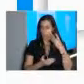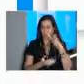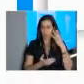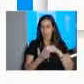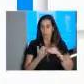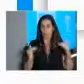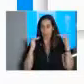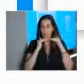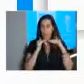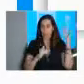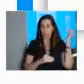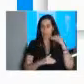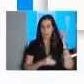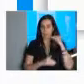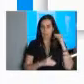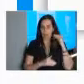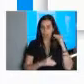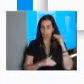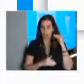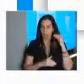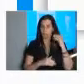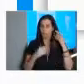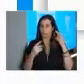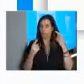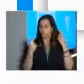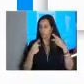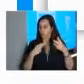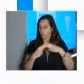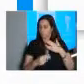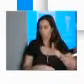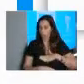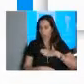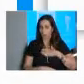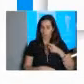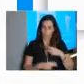כדי להתאים את הלמידה לימים הסמוכים לחגי תשרי, זוהי התגובה.